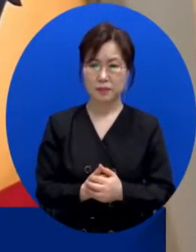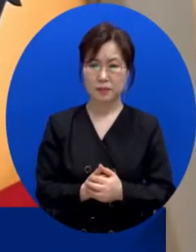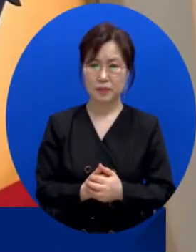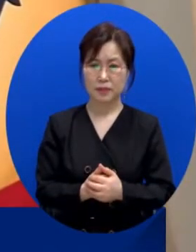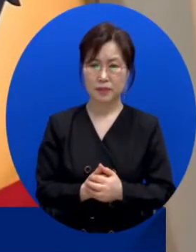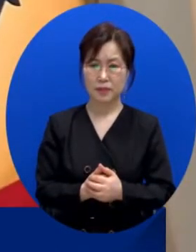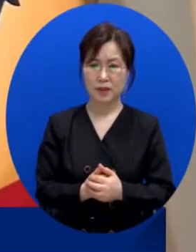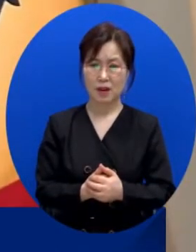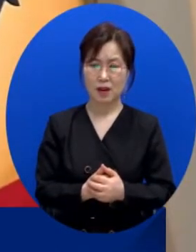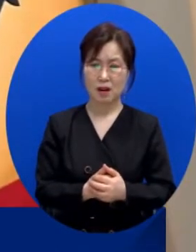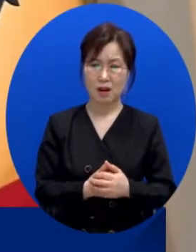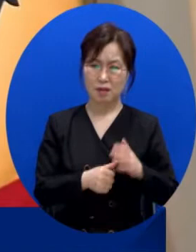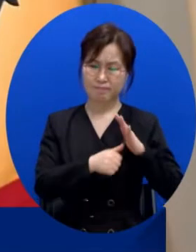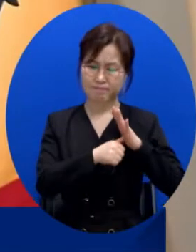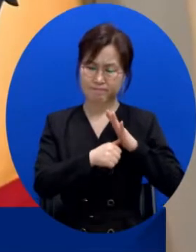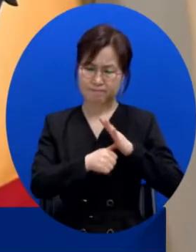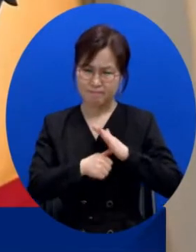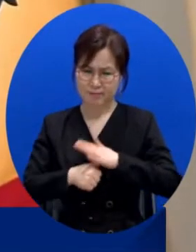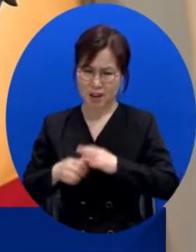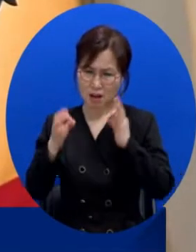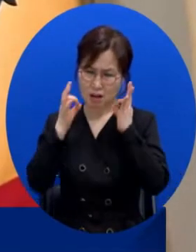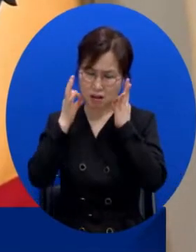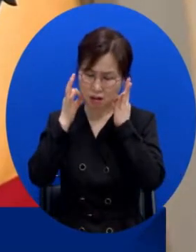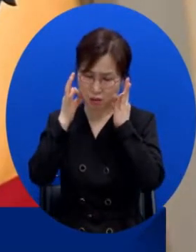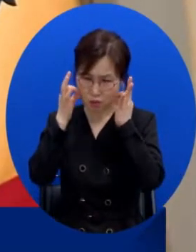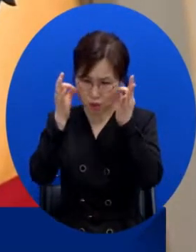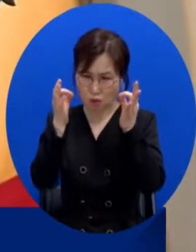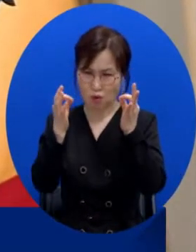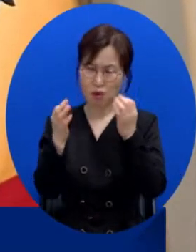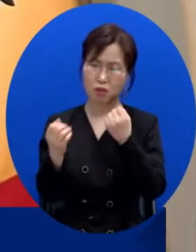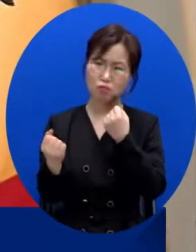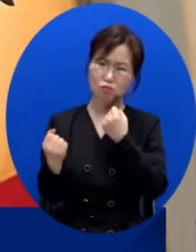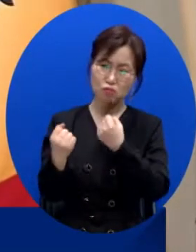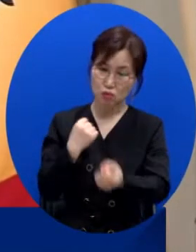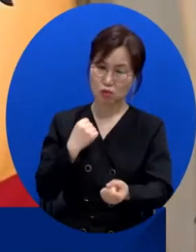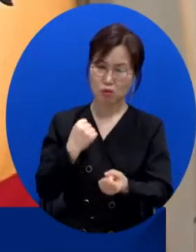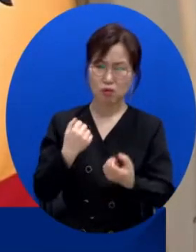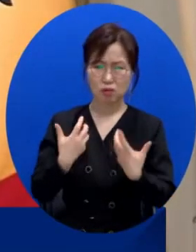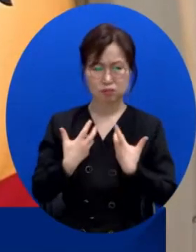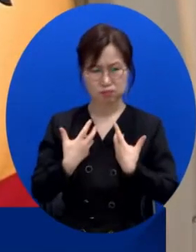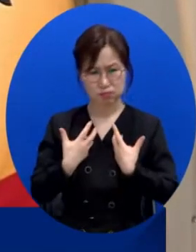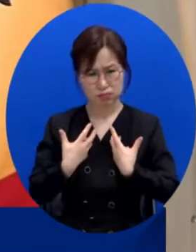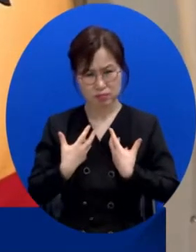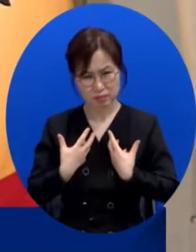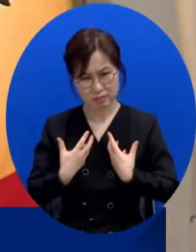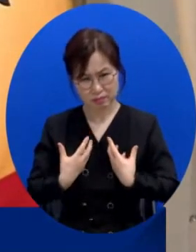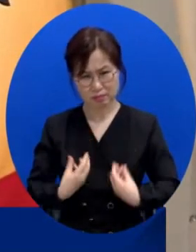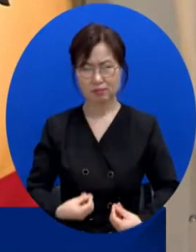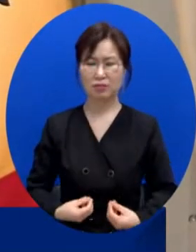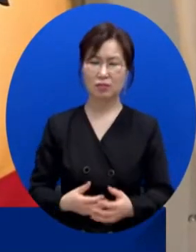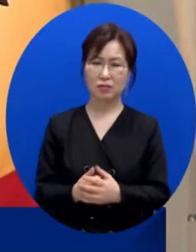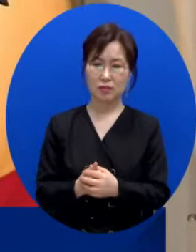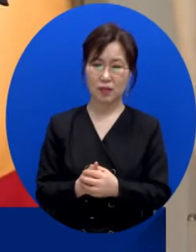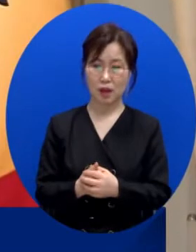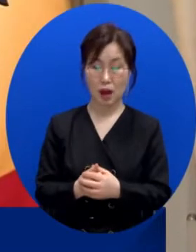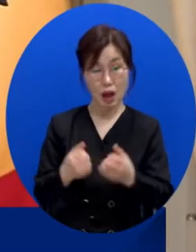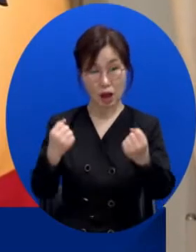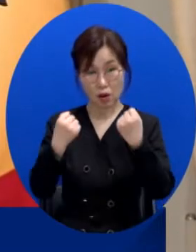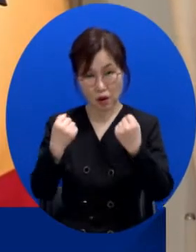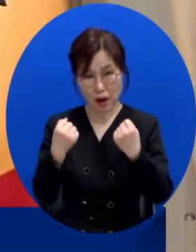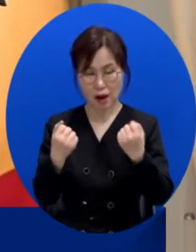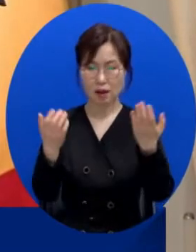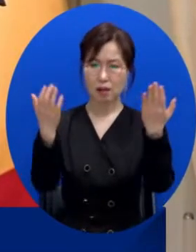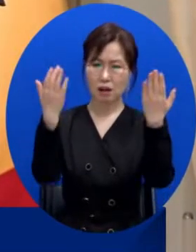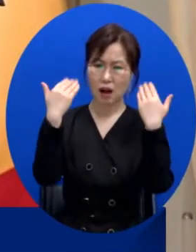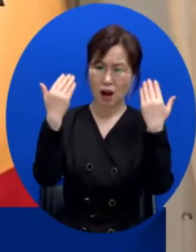Disziplin werden stumpf in diesen zermürbenden Zeiten. Ein Gefühl von Ohnmacht und Frust macht sich breit. Und so